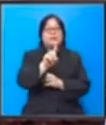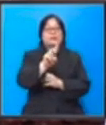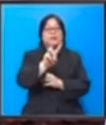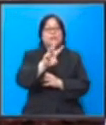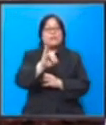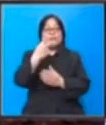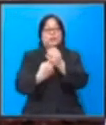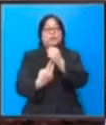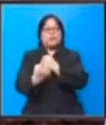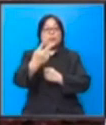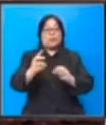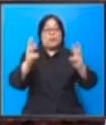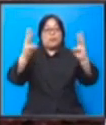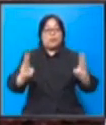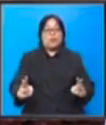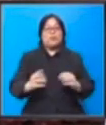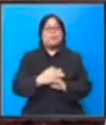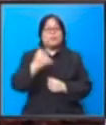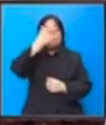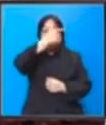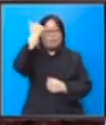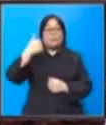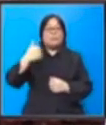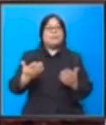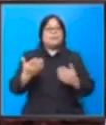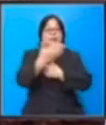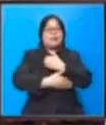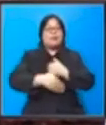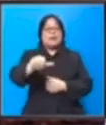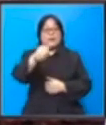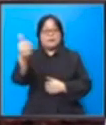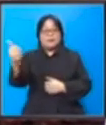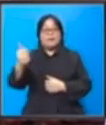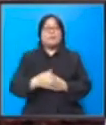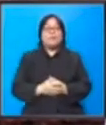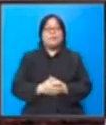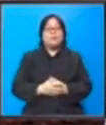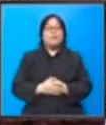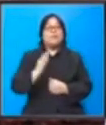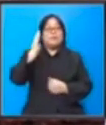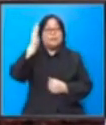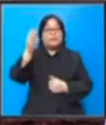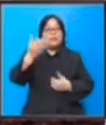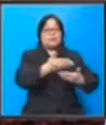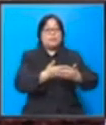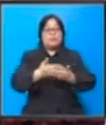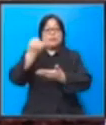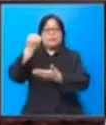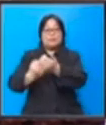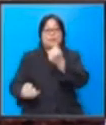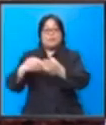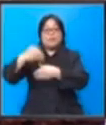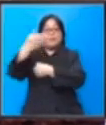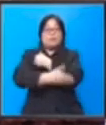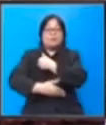warga negara atau dua warga negara. Sebab negara-negara lain juga akan anak yang lahir di luar